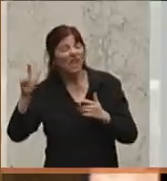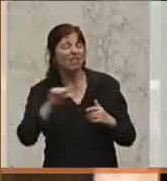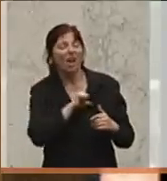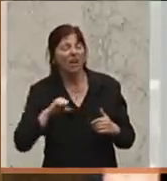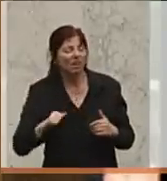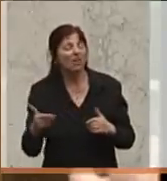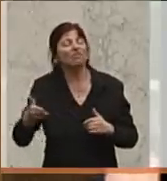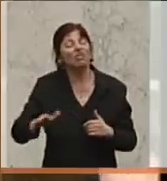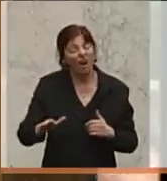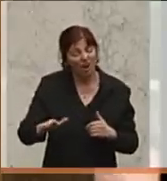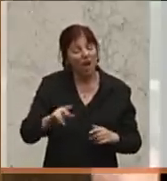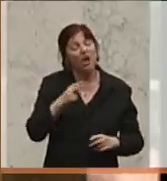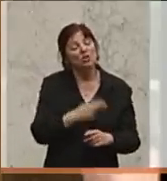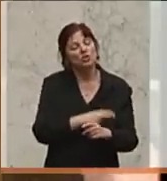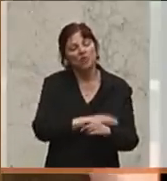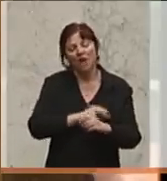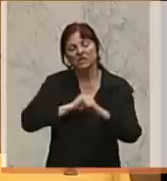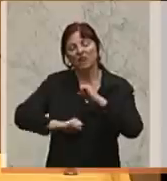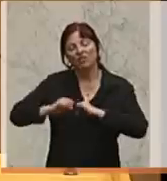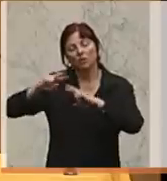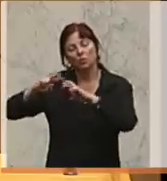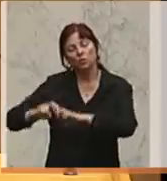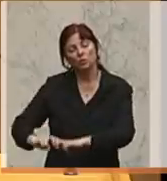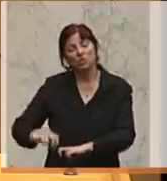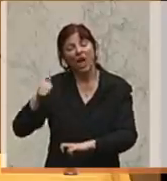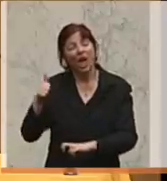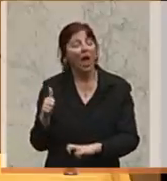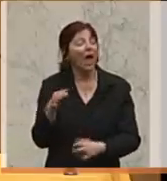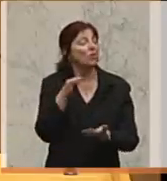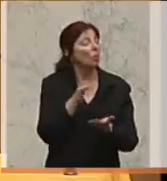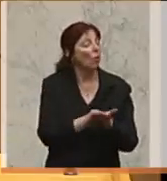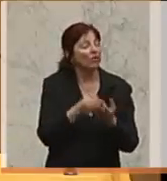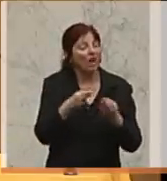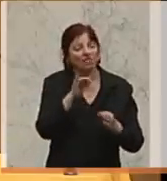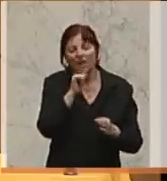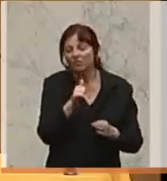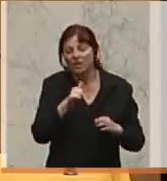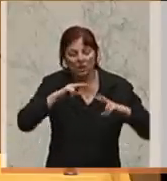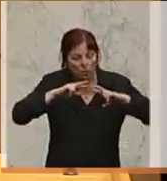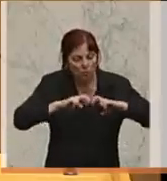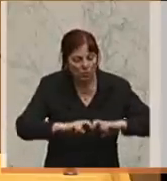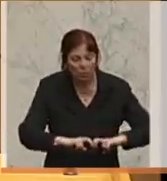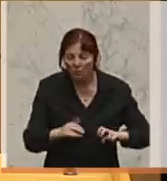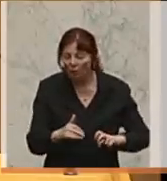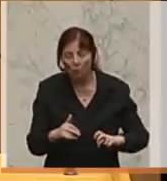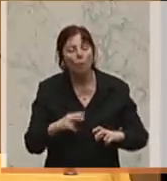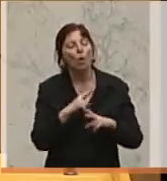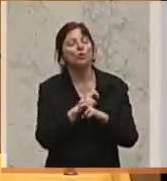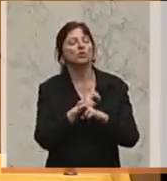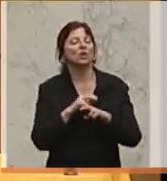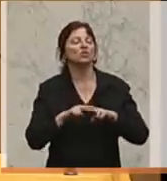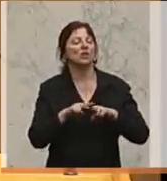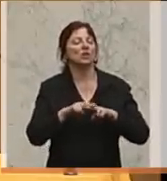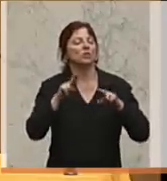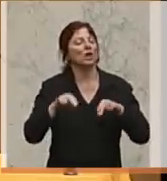wo der Staatsanwalt untersucht, ein einziger Ort nicht untersuchen darf, und das ist der österreichische Nationalrat, weil der Abgeordnete Amon namens der